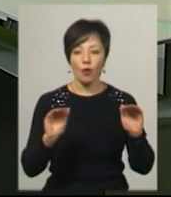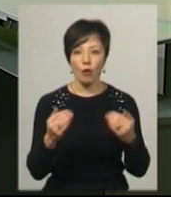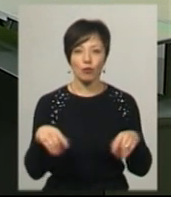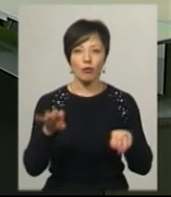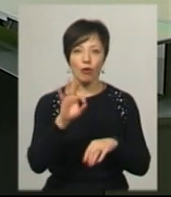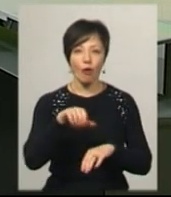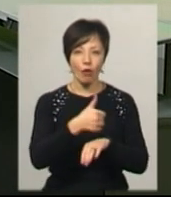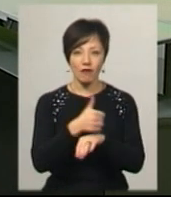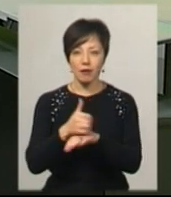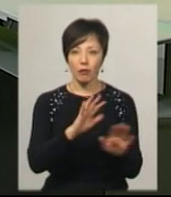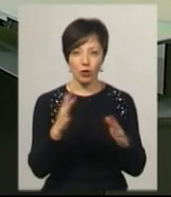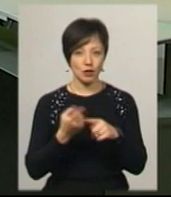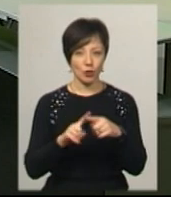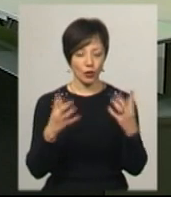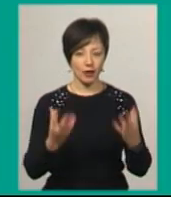про головні події цього дня.